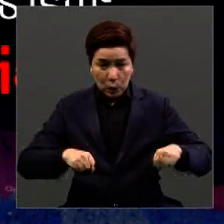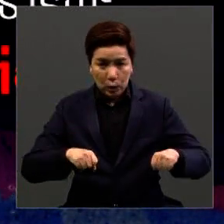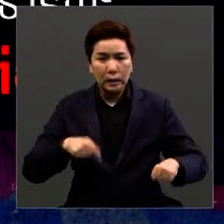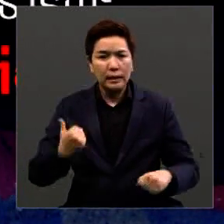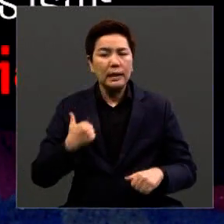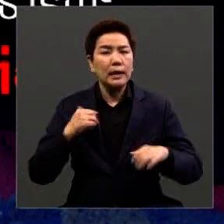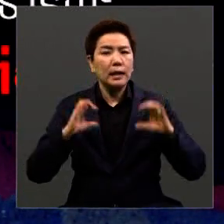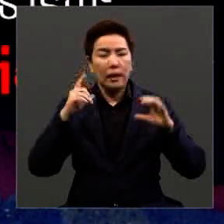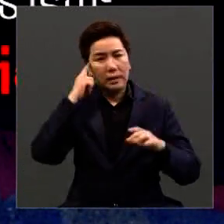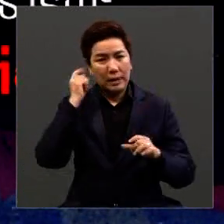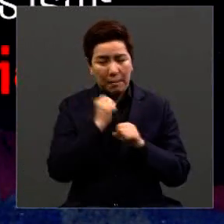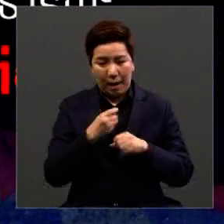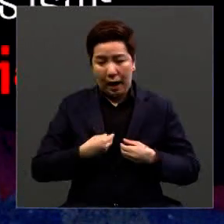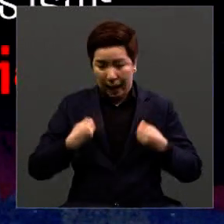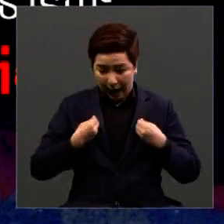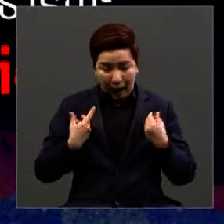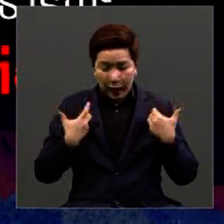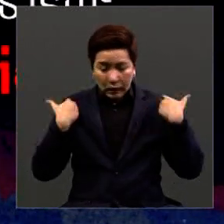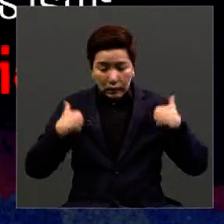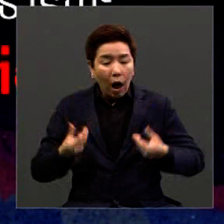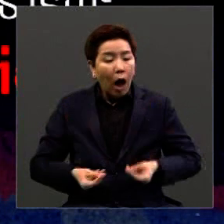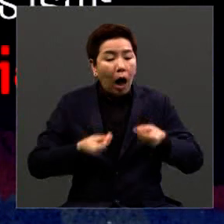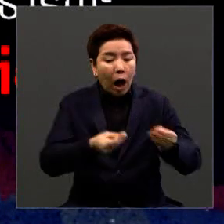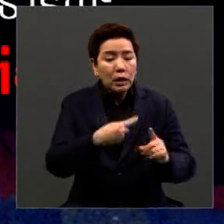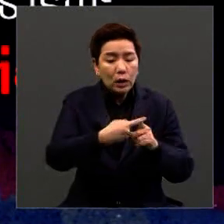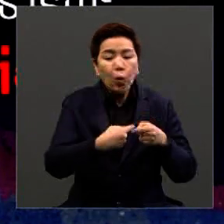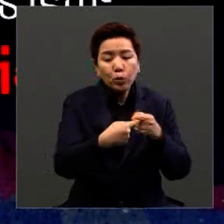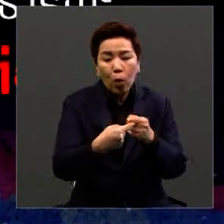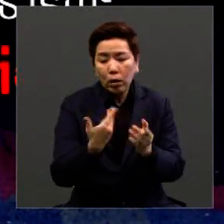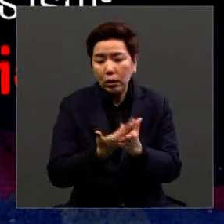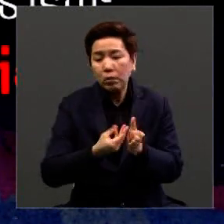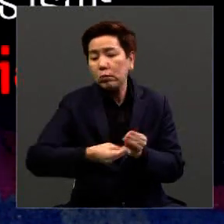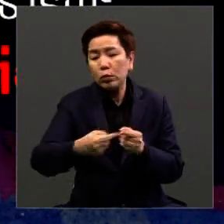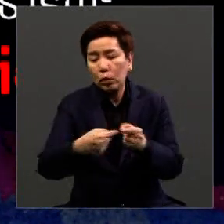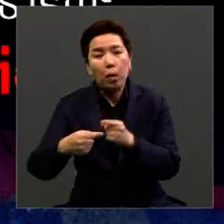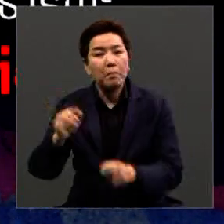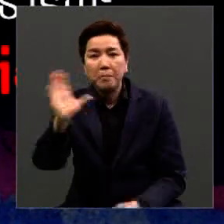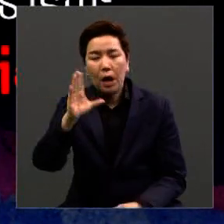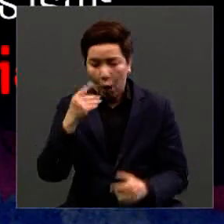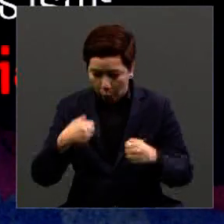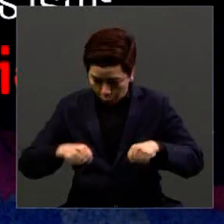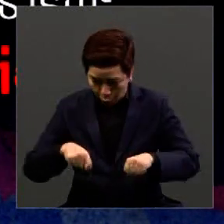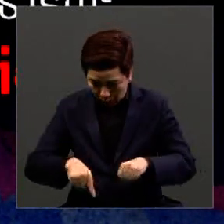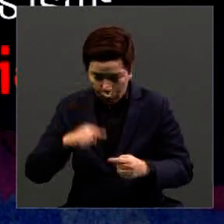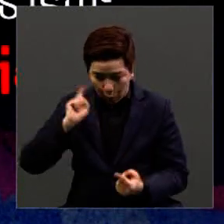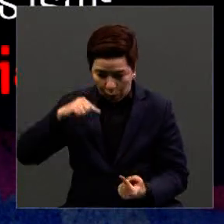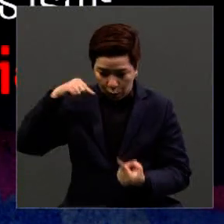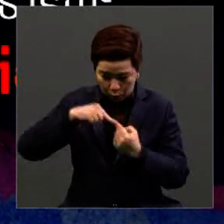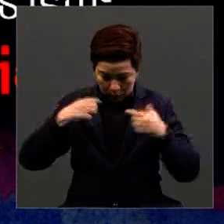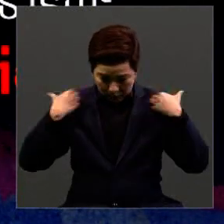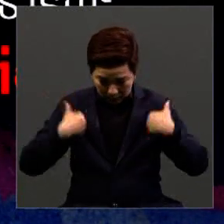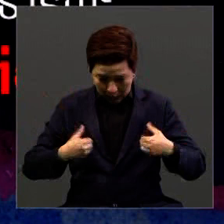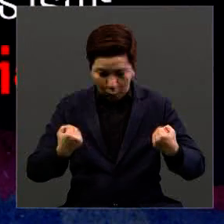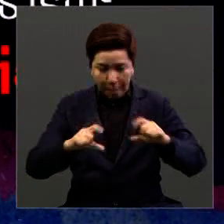ออกให้ไม่สามารถปล่อยเช่าหรือซื้อขายได้โดยเสื้อวินต้องมีบัตรติดเสื้อและรถต้องจดทะเบียนถูกต้องเป็นป้ายเหลือง